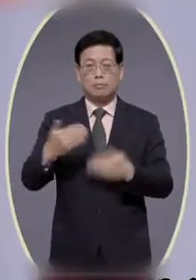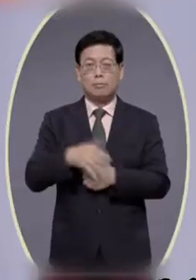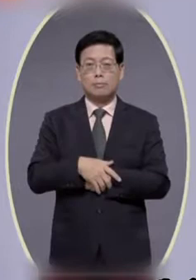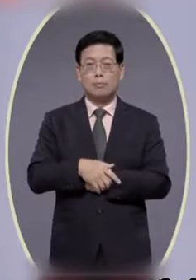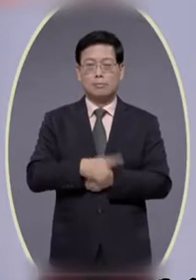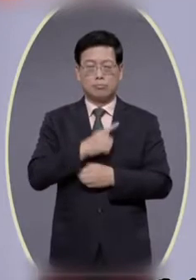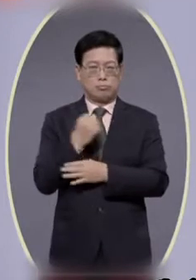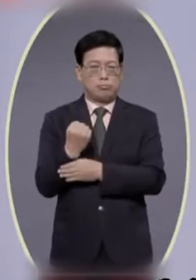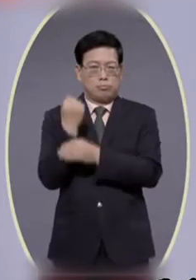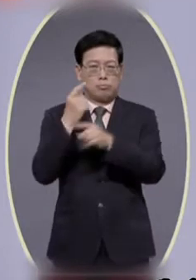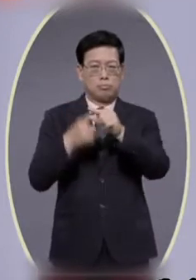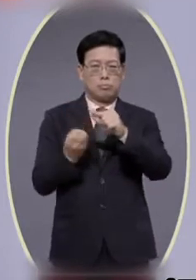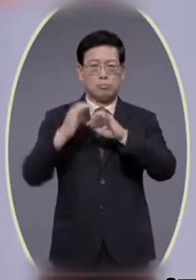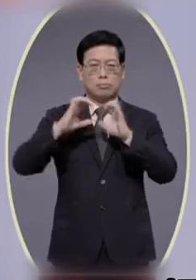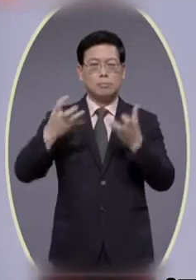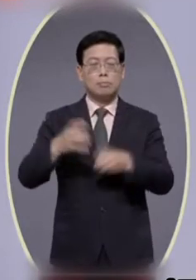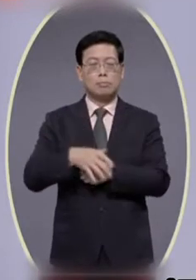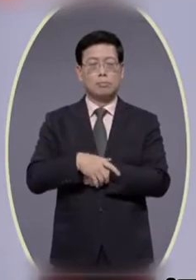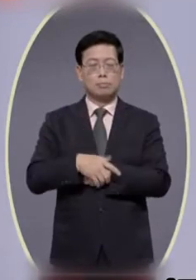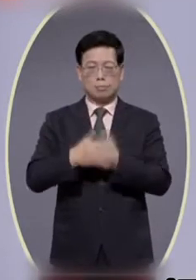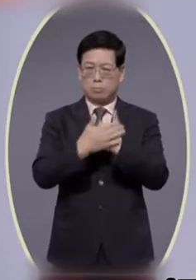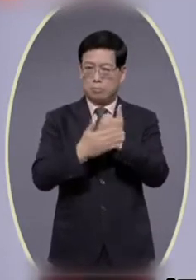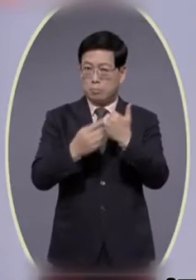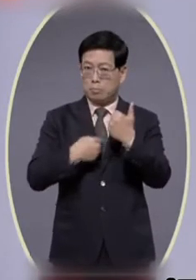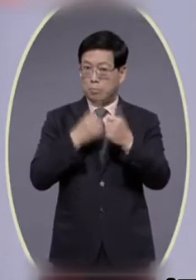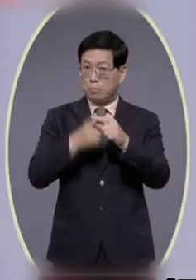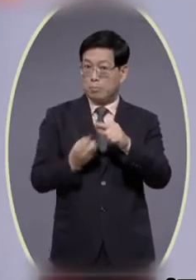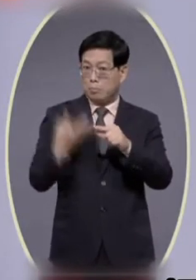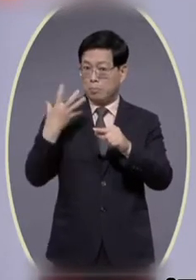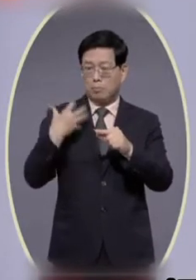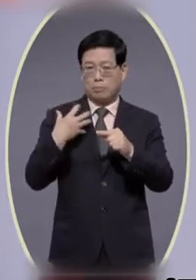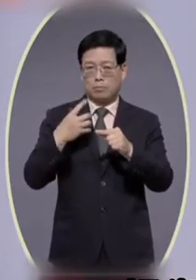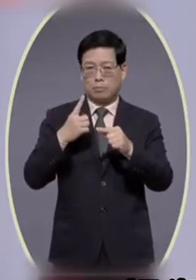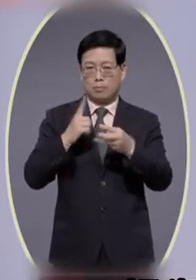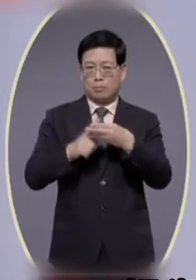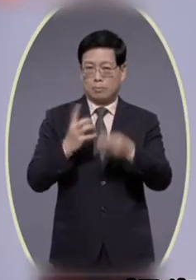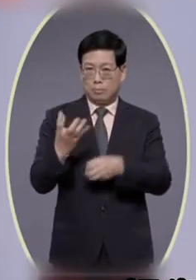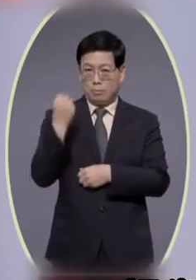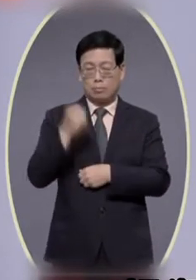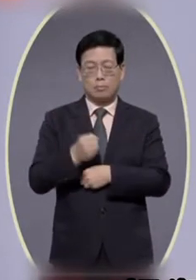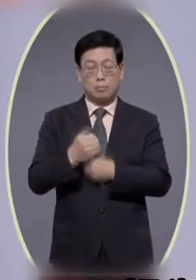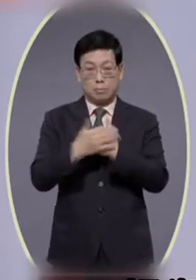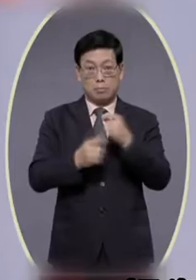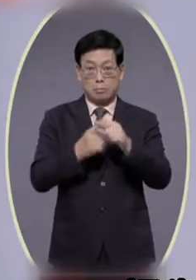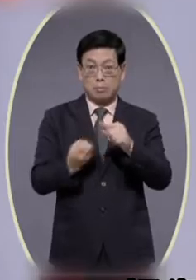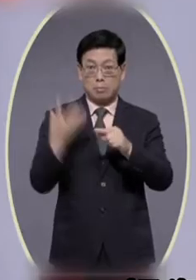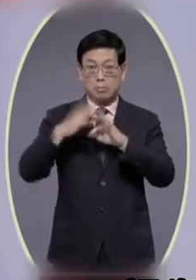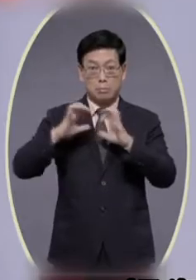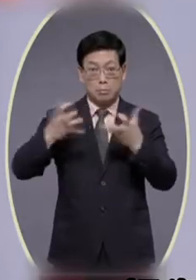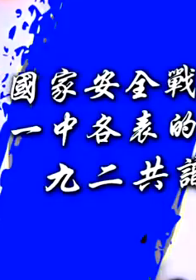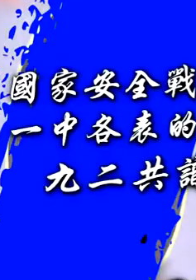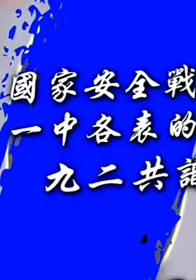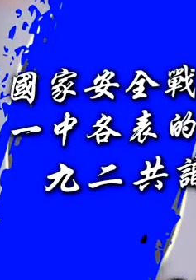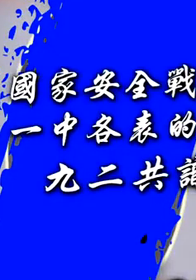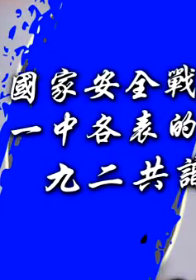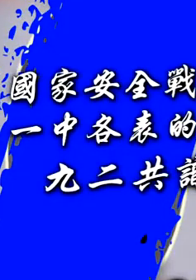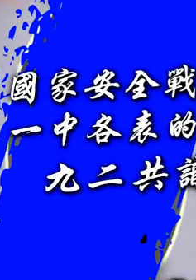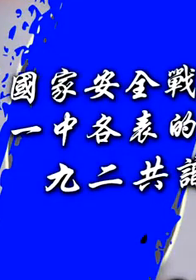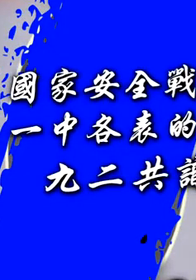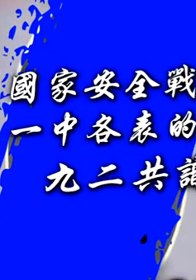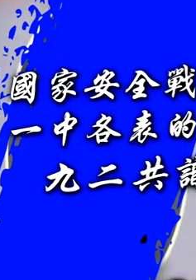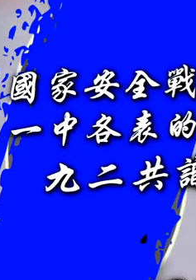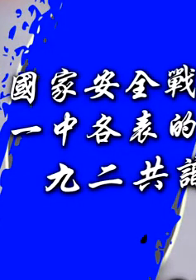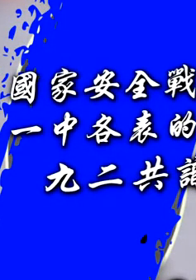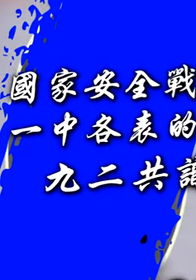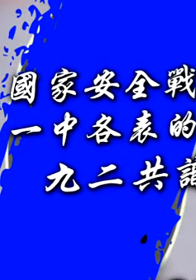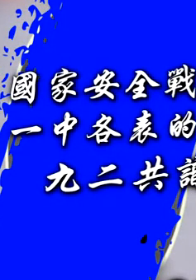我就是支持中华民国，捍卫中华民国的主权，捍卫中华民国的宪政体制。